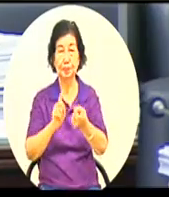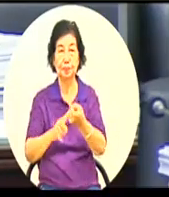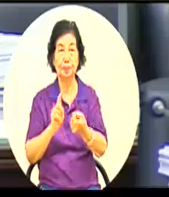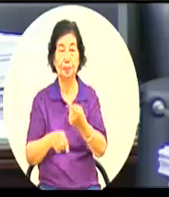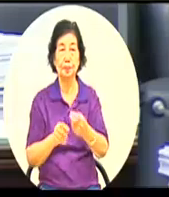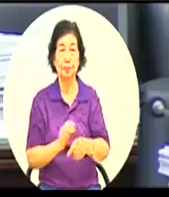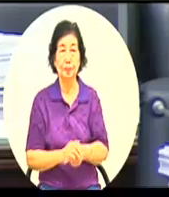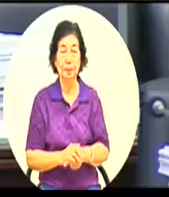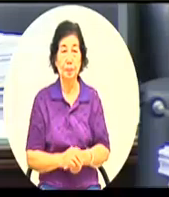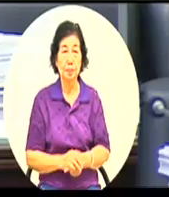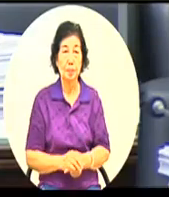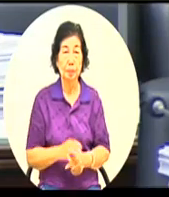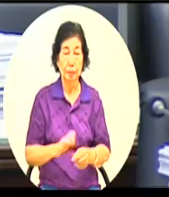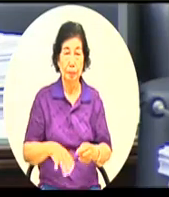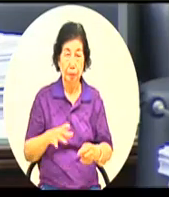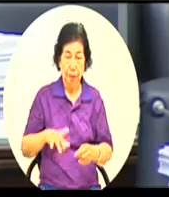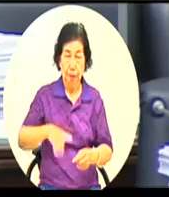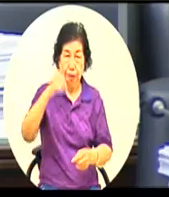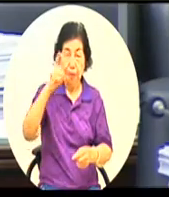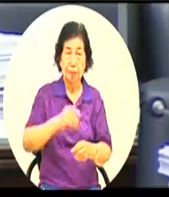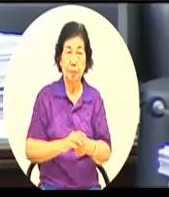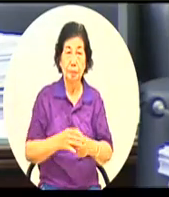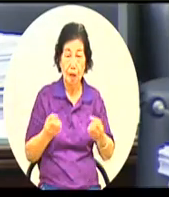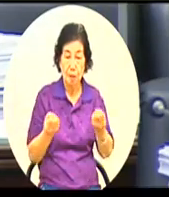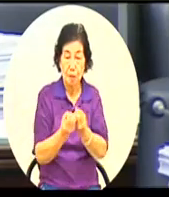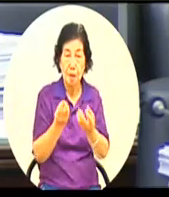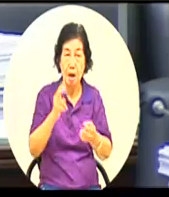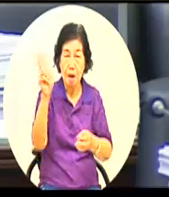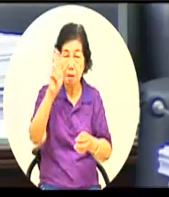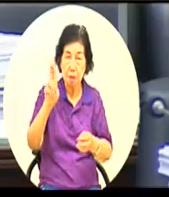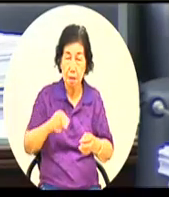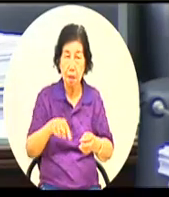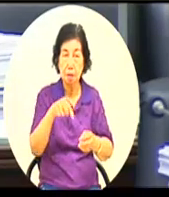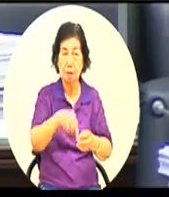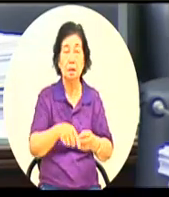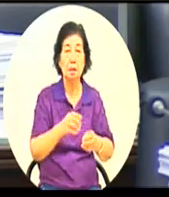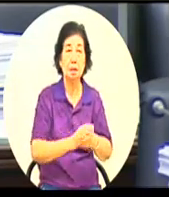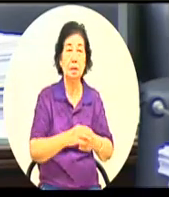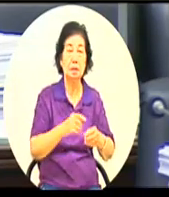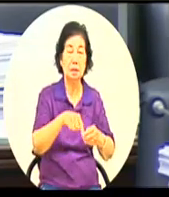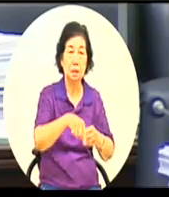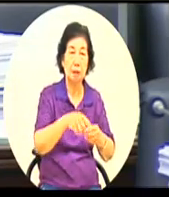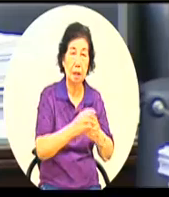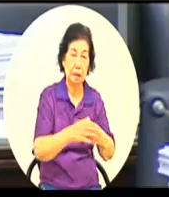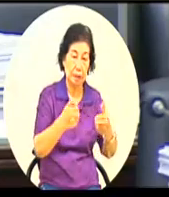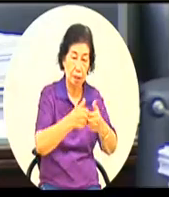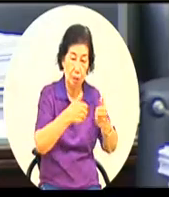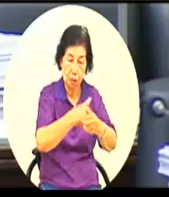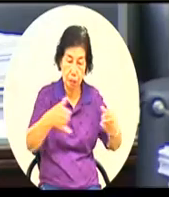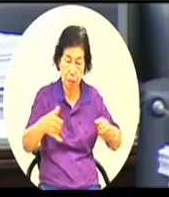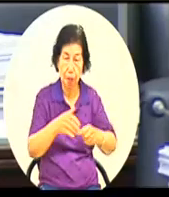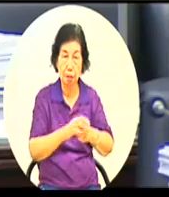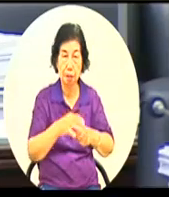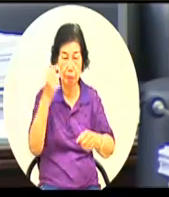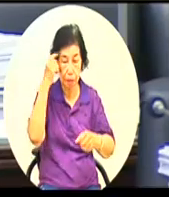地方的发展，无一个民意代表会甲你反对啦。但是你钱